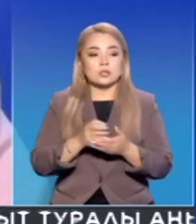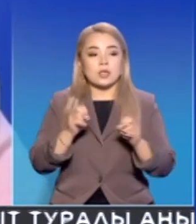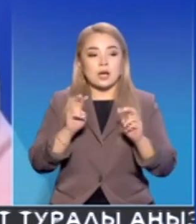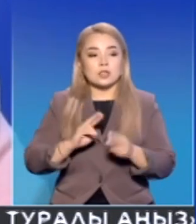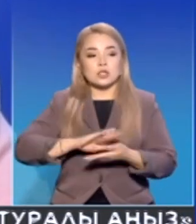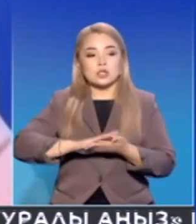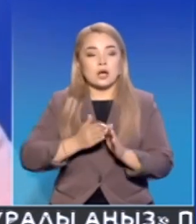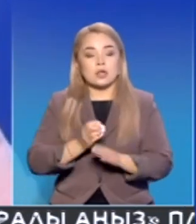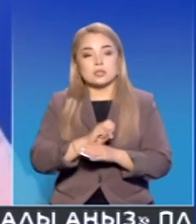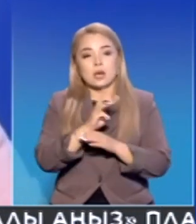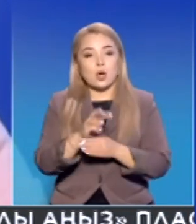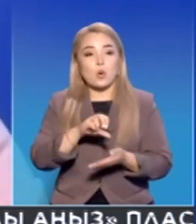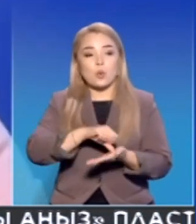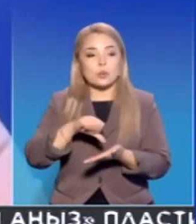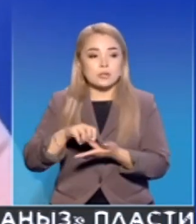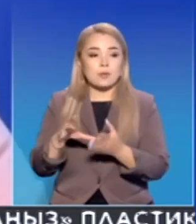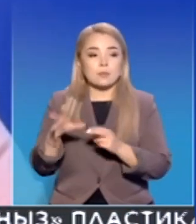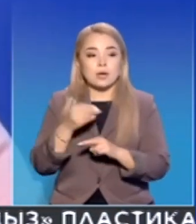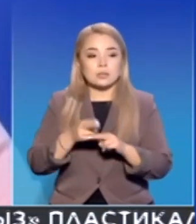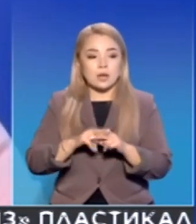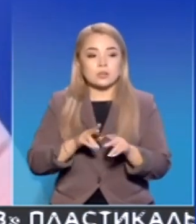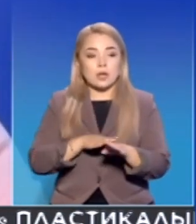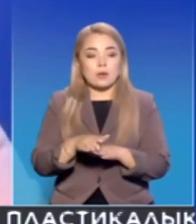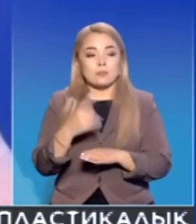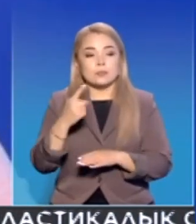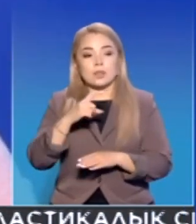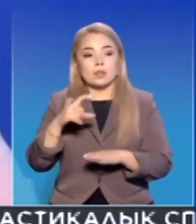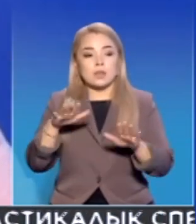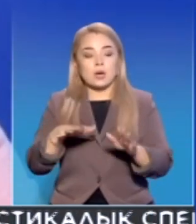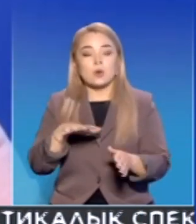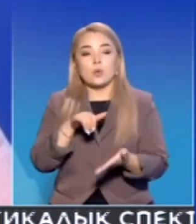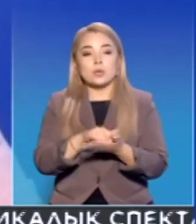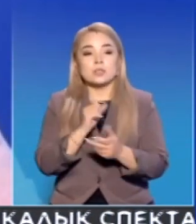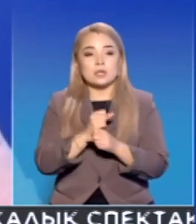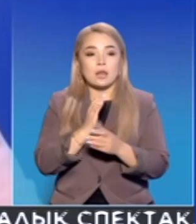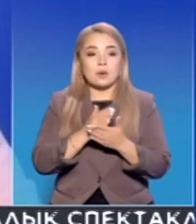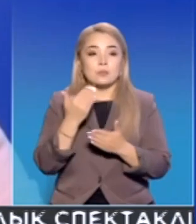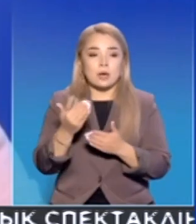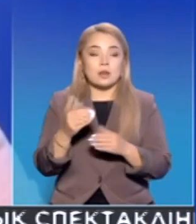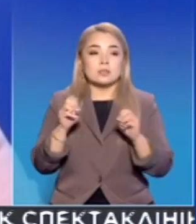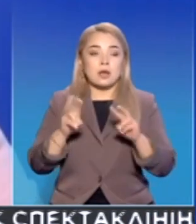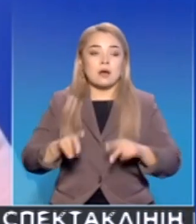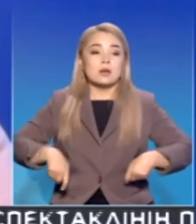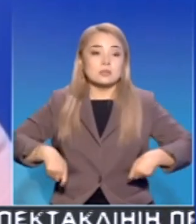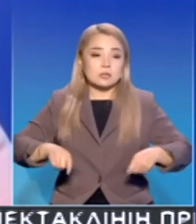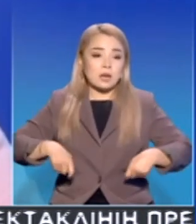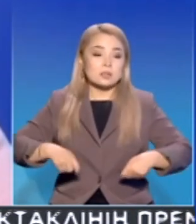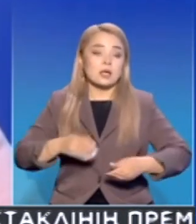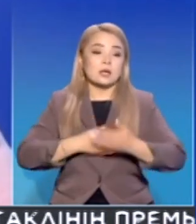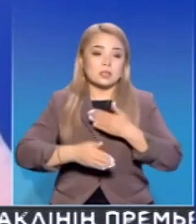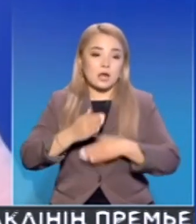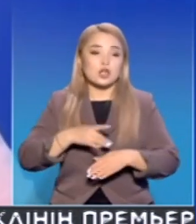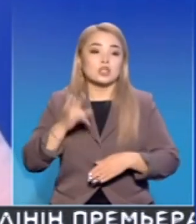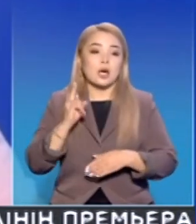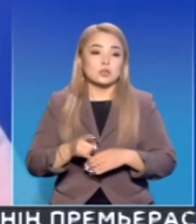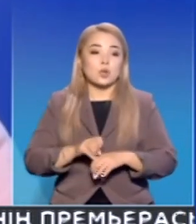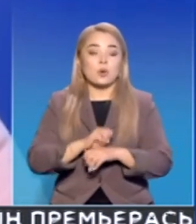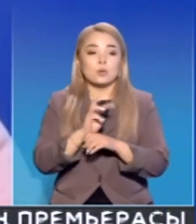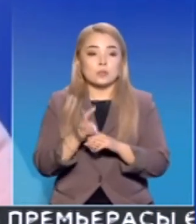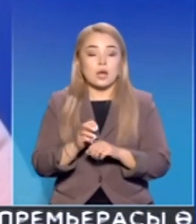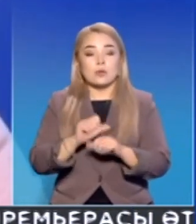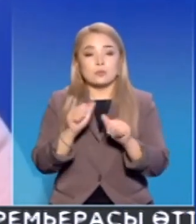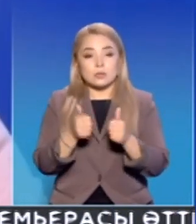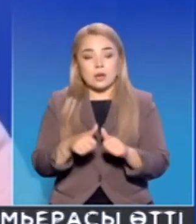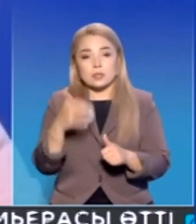жасалмақ. Мәселен, учаскелердің түгелге дерлігі бірінші қабатта орналасты, сондай ақ арбаға таңылғандарға такси ұйымдастырылып, көзі